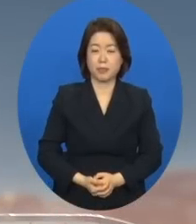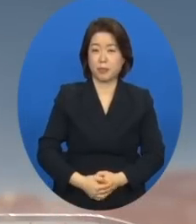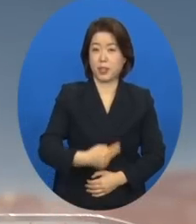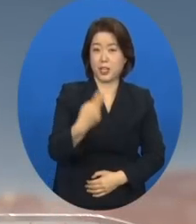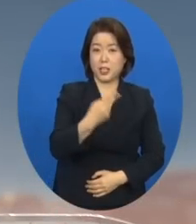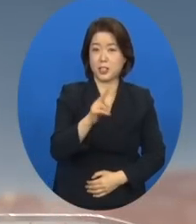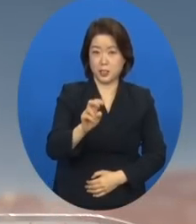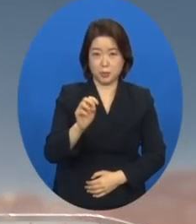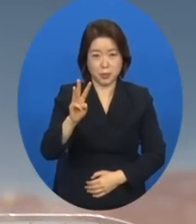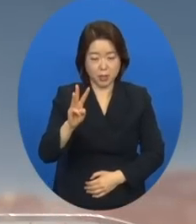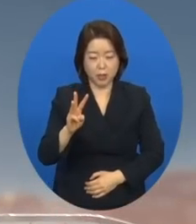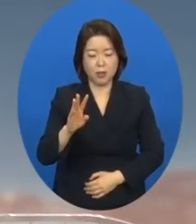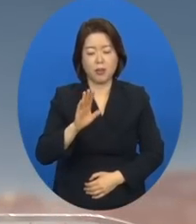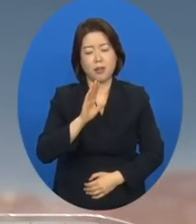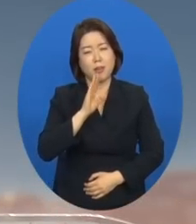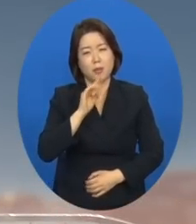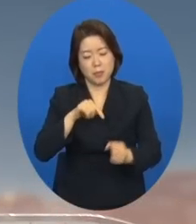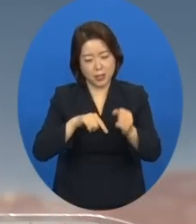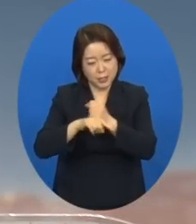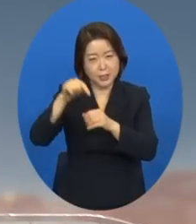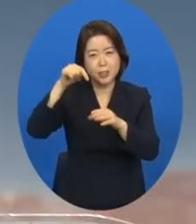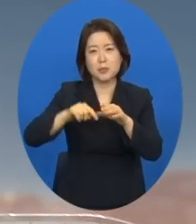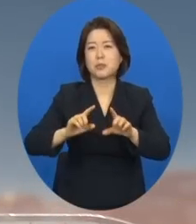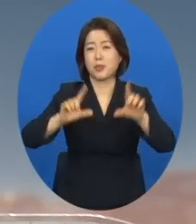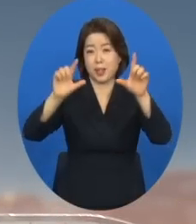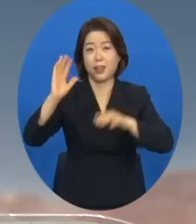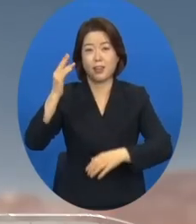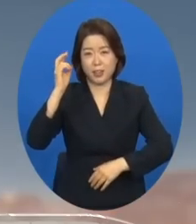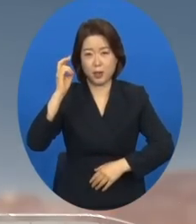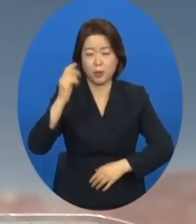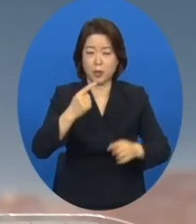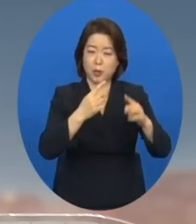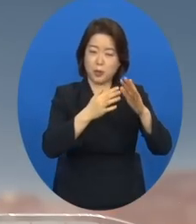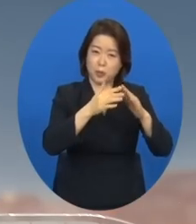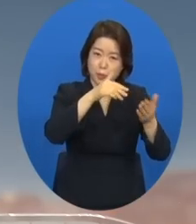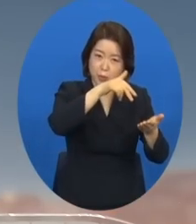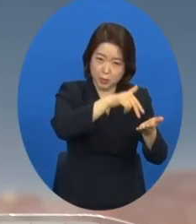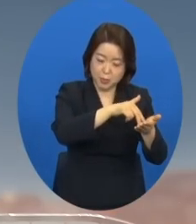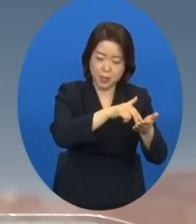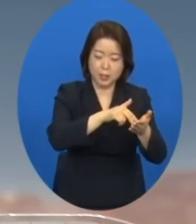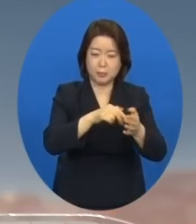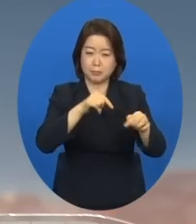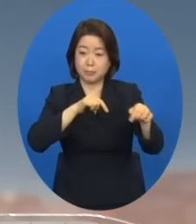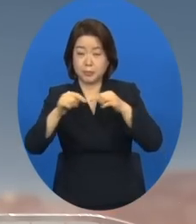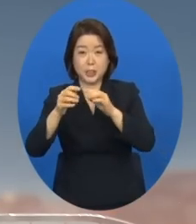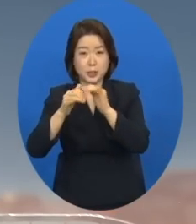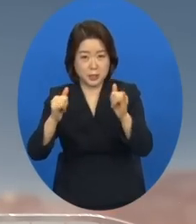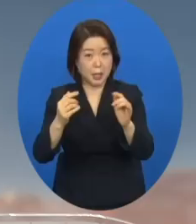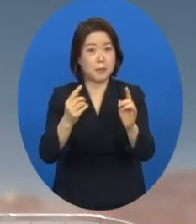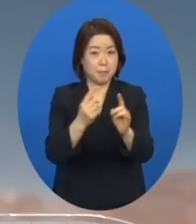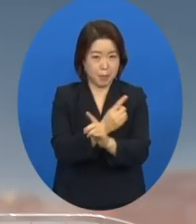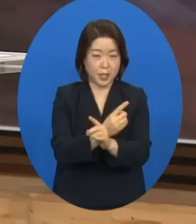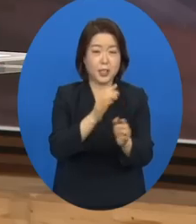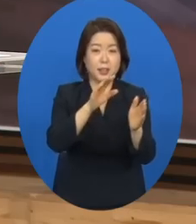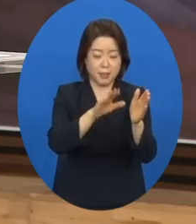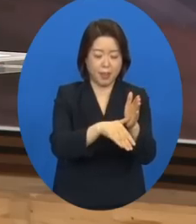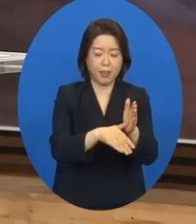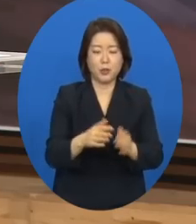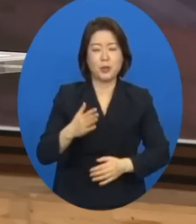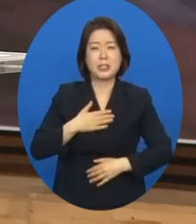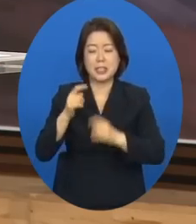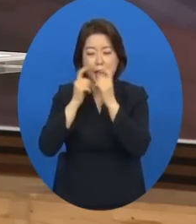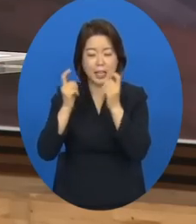2023년은 굉장히 뜻깊은 해가 될 것 같습니다 우리 교회적으로는 리더십의 변화가 일어난 시기이고 또